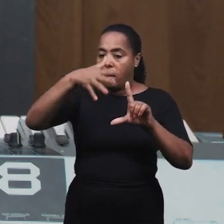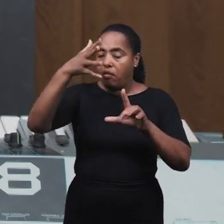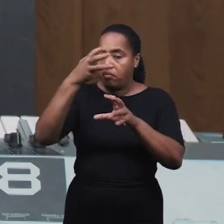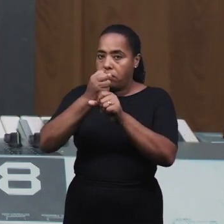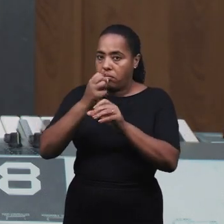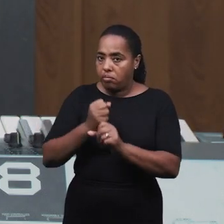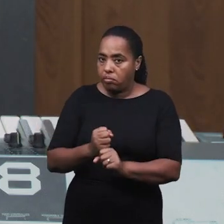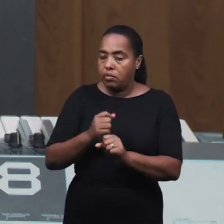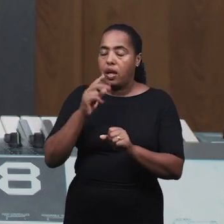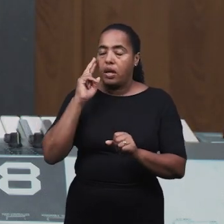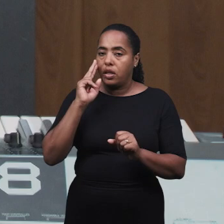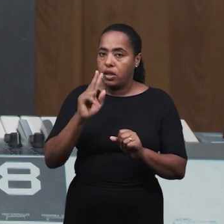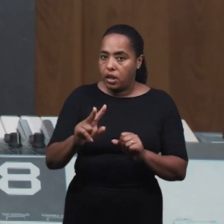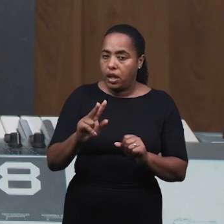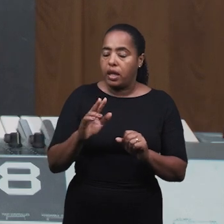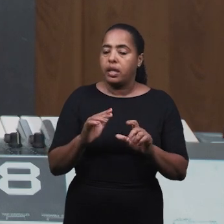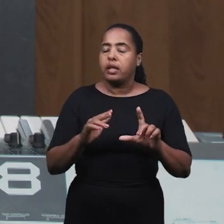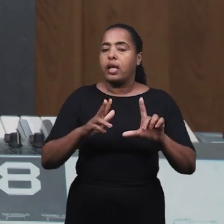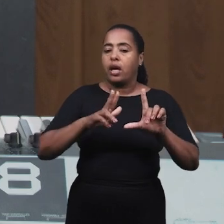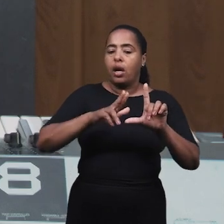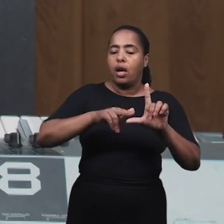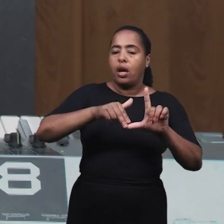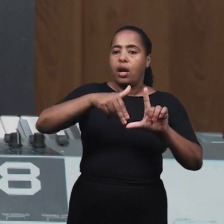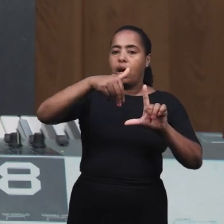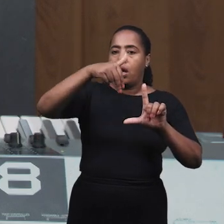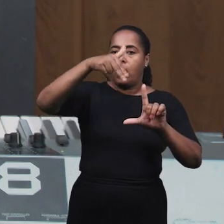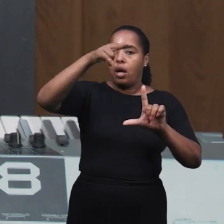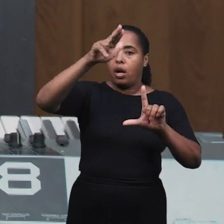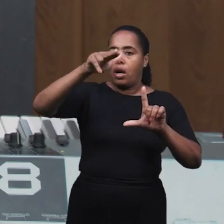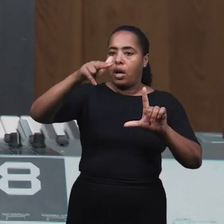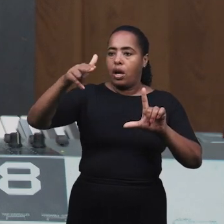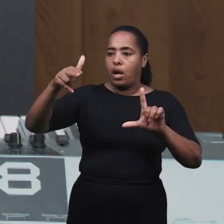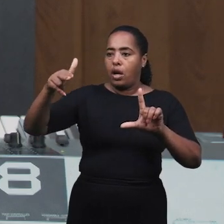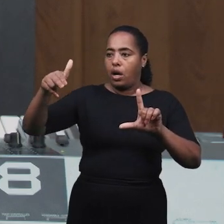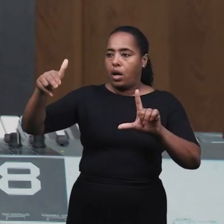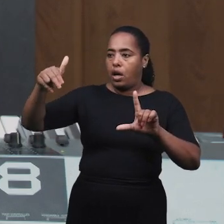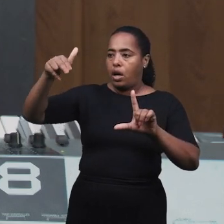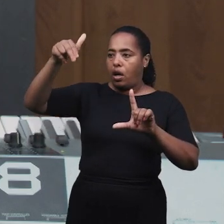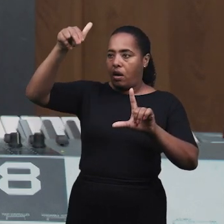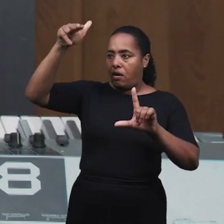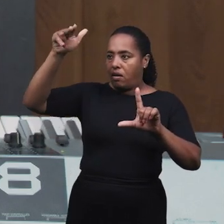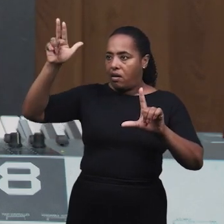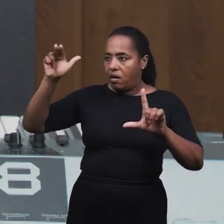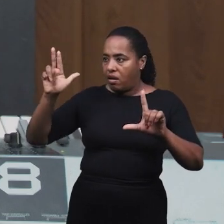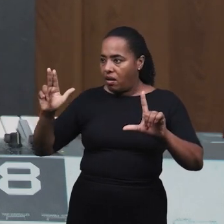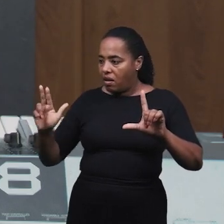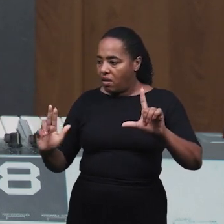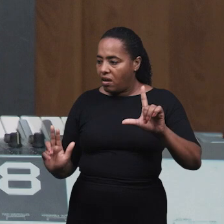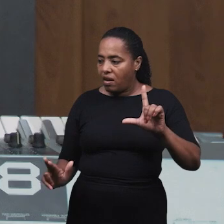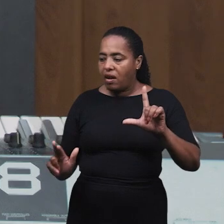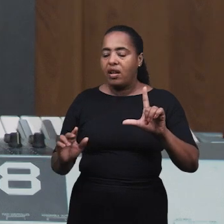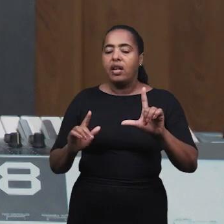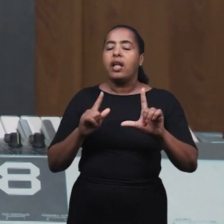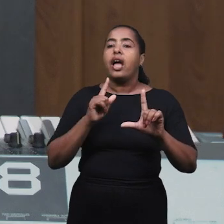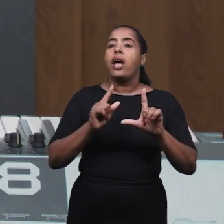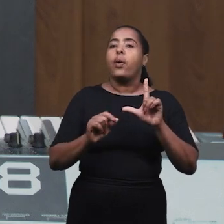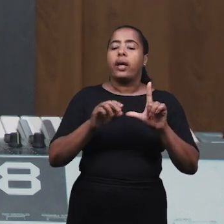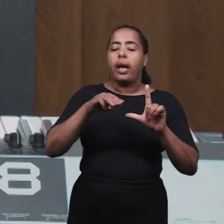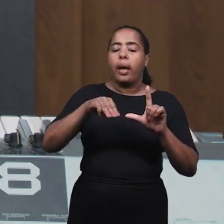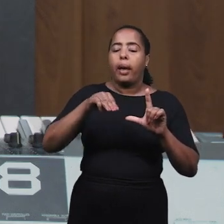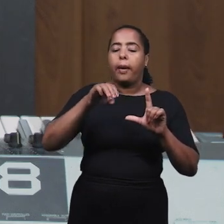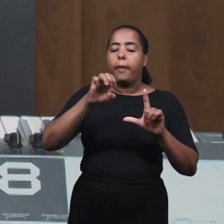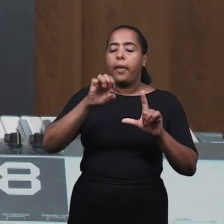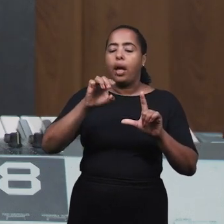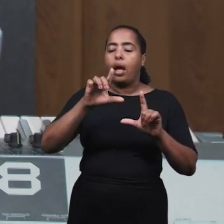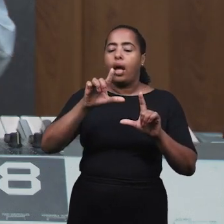lire la partition parce que nous avons ici le dessin mélodique, le dessin de la mélodie. La mélodie, c'est quand nous avons une note